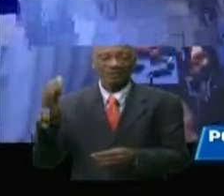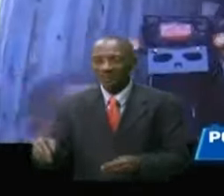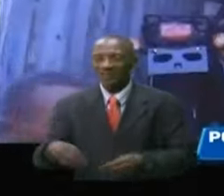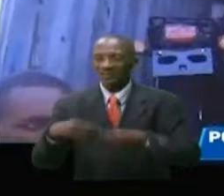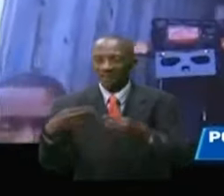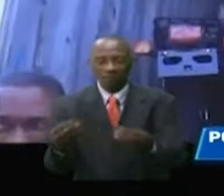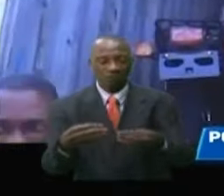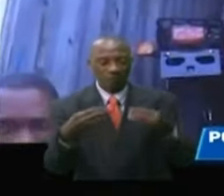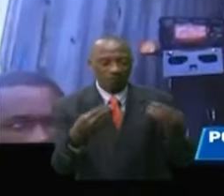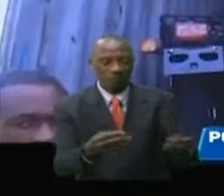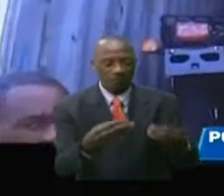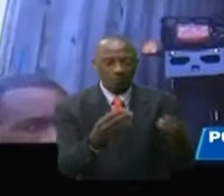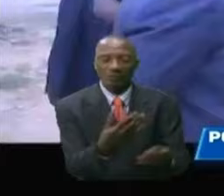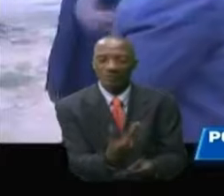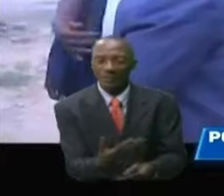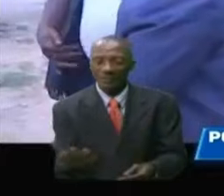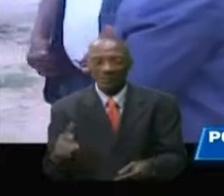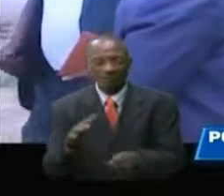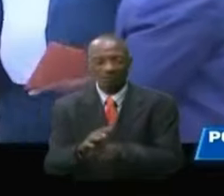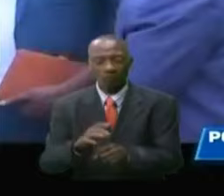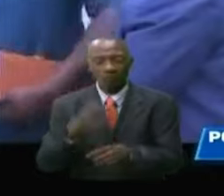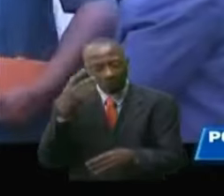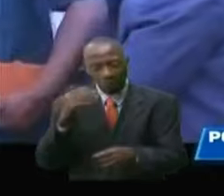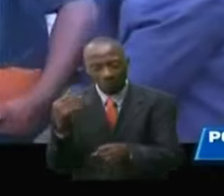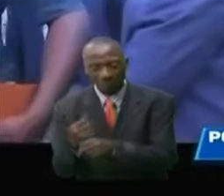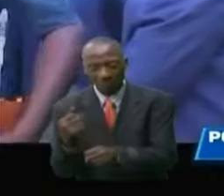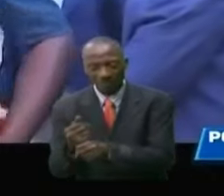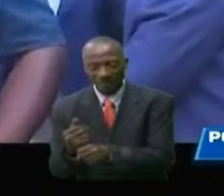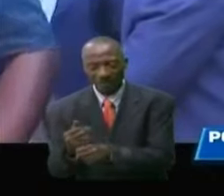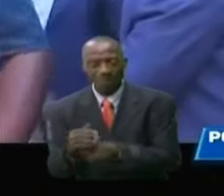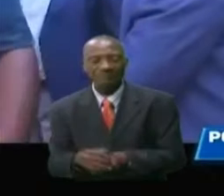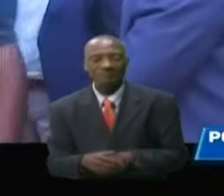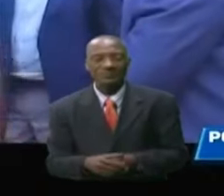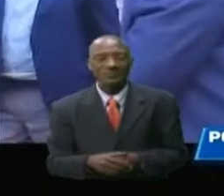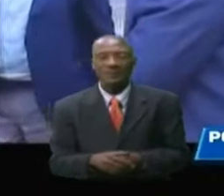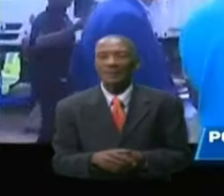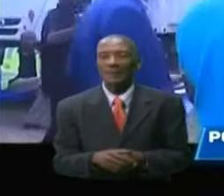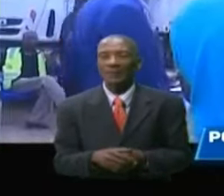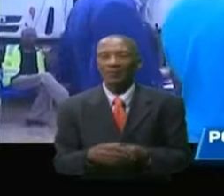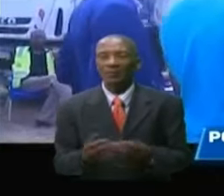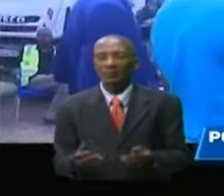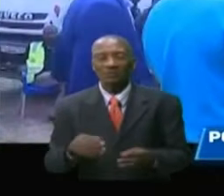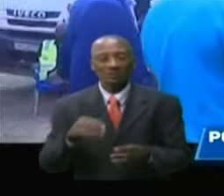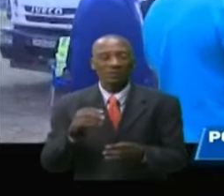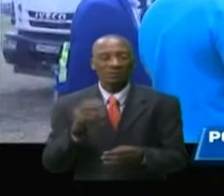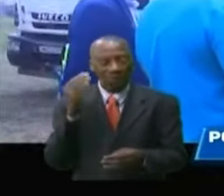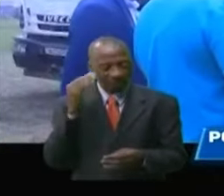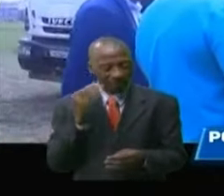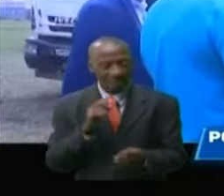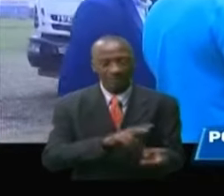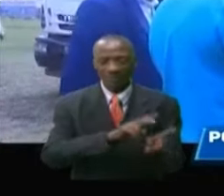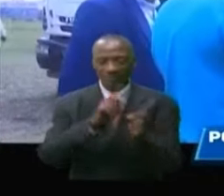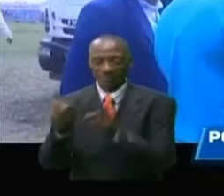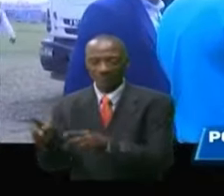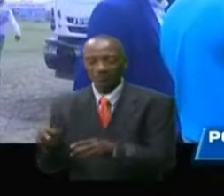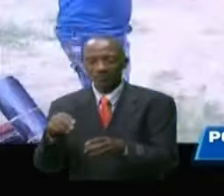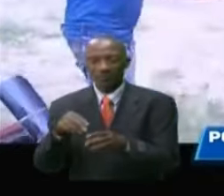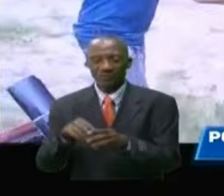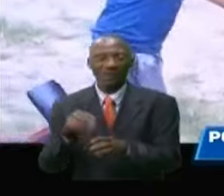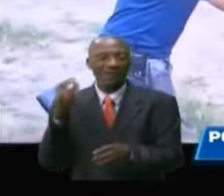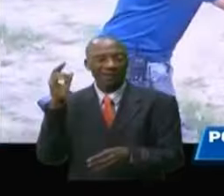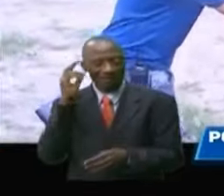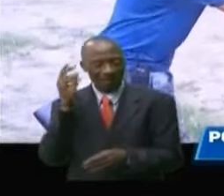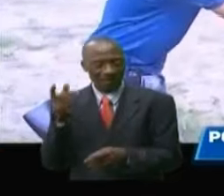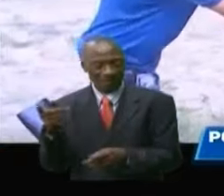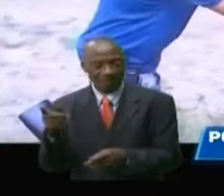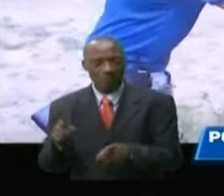de Bipemba. C'est demain mardi 17 octobre que le patron de l'agriculture sera à Kananga, a signalé le secrétaire général à